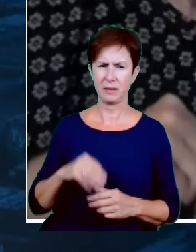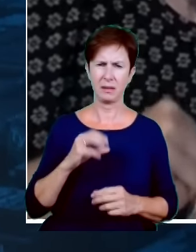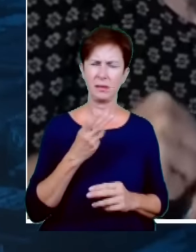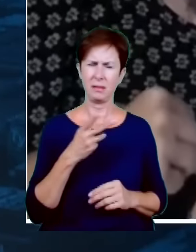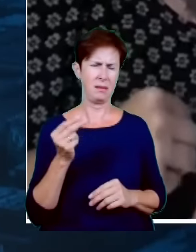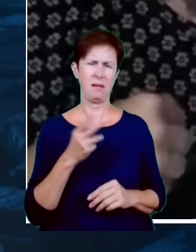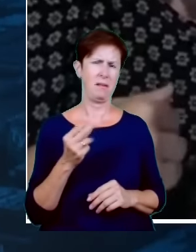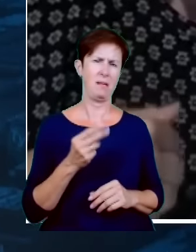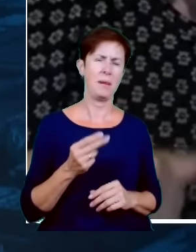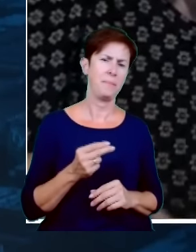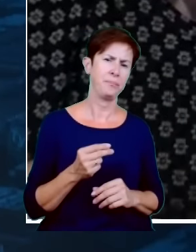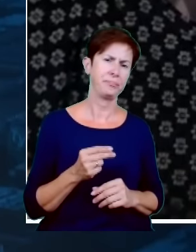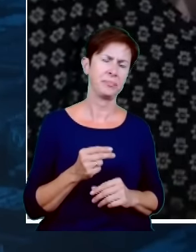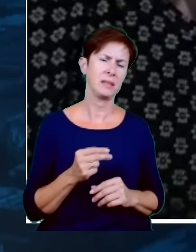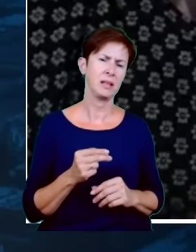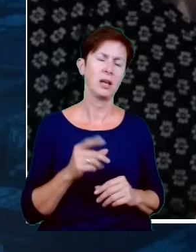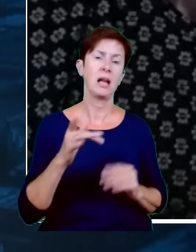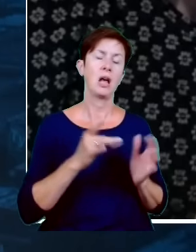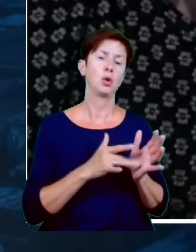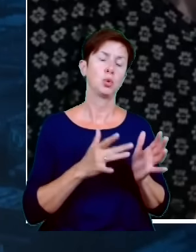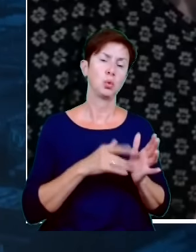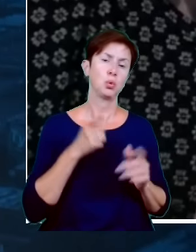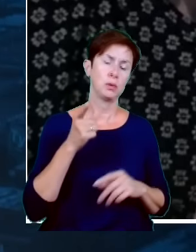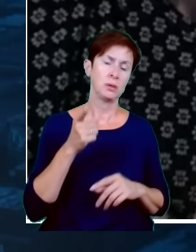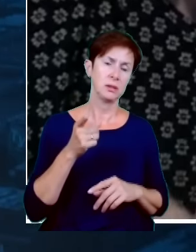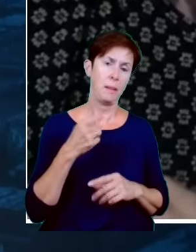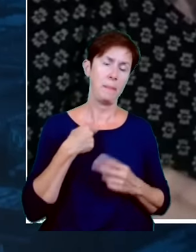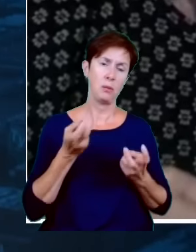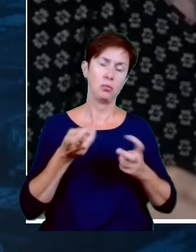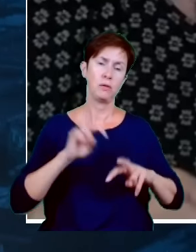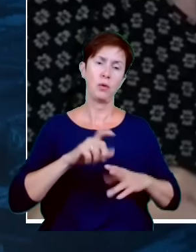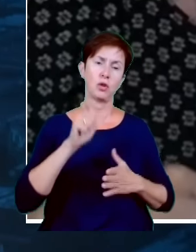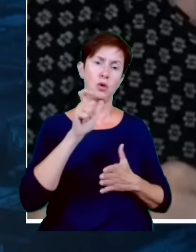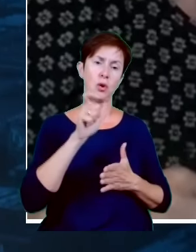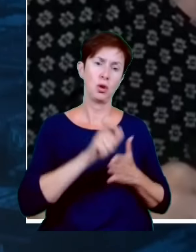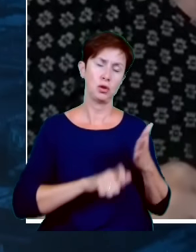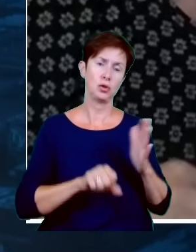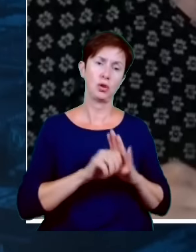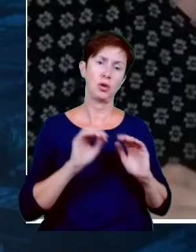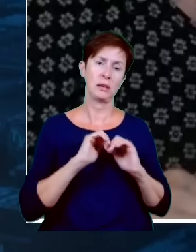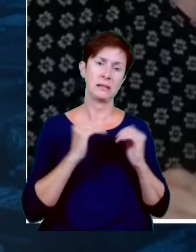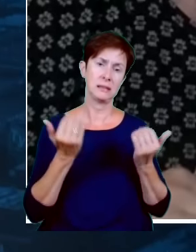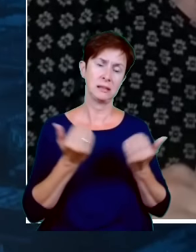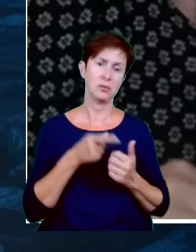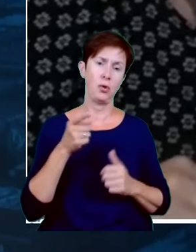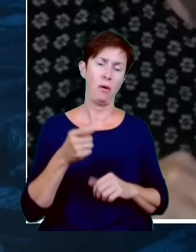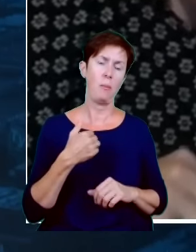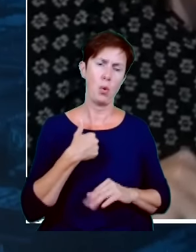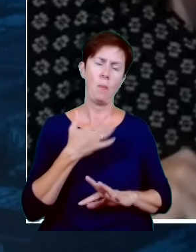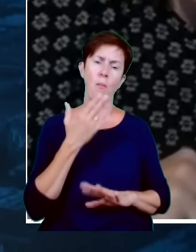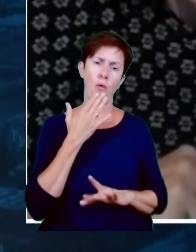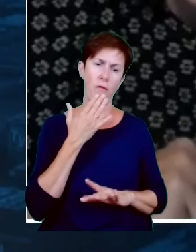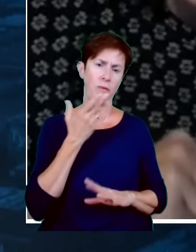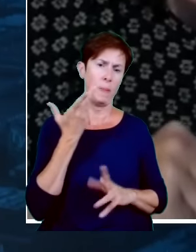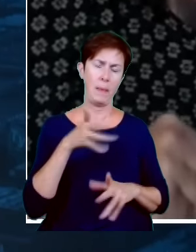znaczy Donald Tusk jak tworzył list do sejmu on wyraźnie mówił że nie będzie